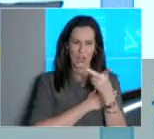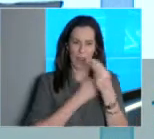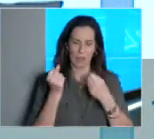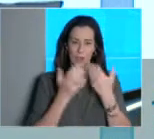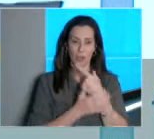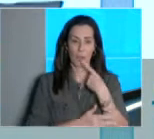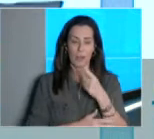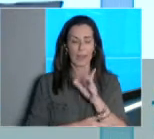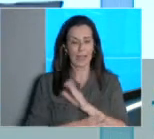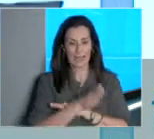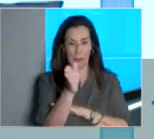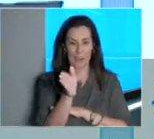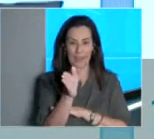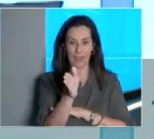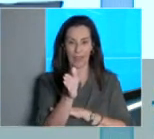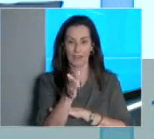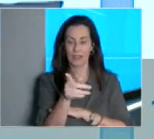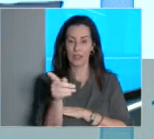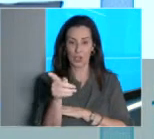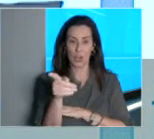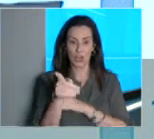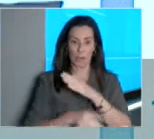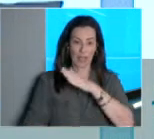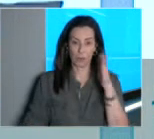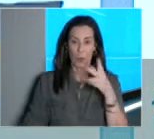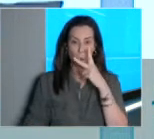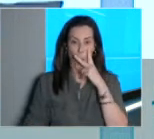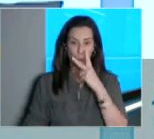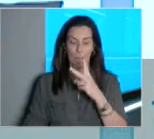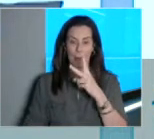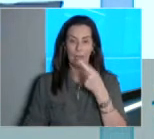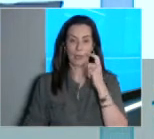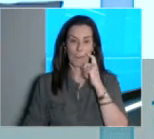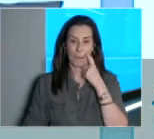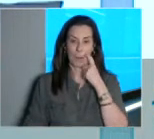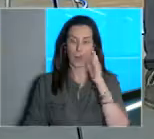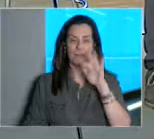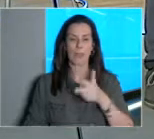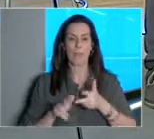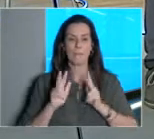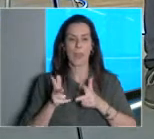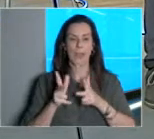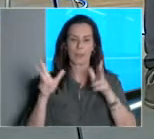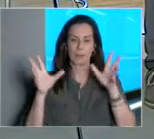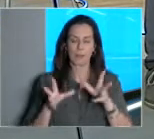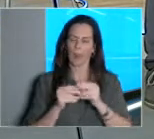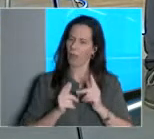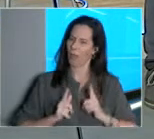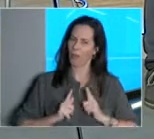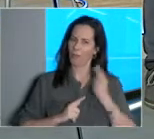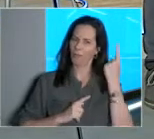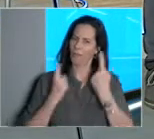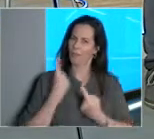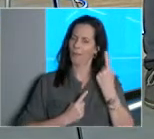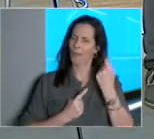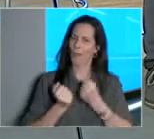כשאורלי אומרת לו פני ימינה, כשבנתיב השמאלי, רואים את אהוד ברק וניצן אורוביץ ככה משתאים